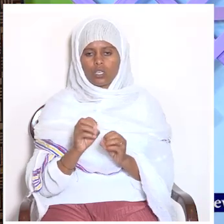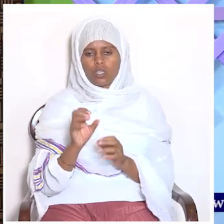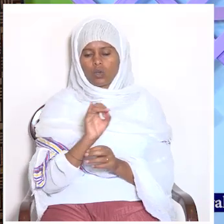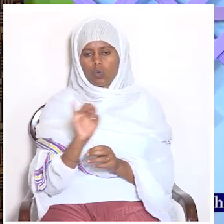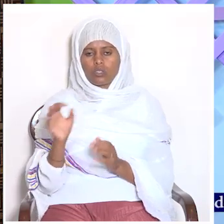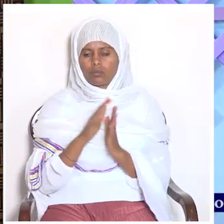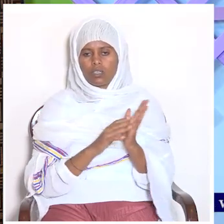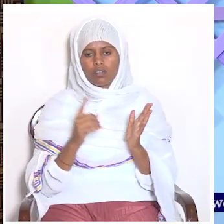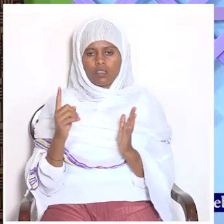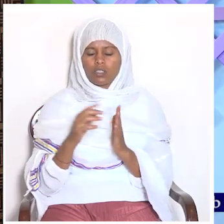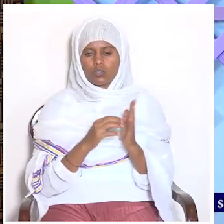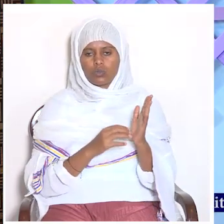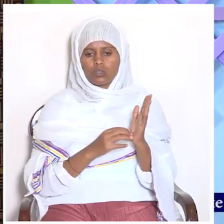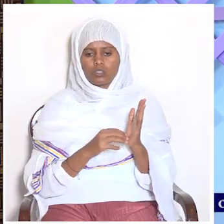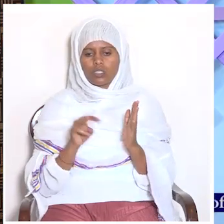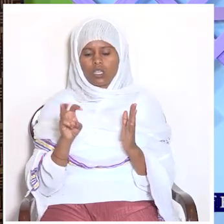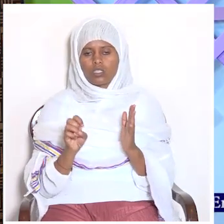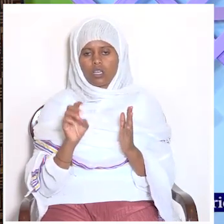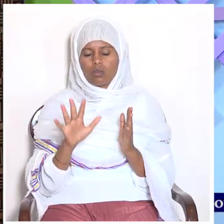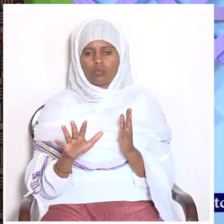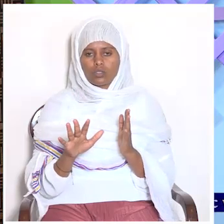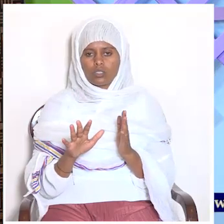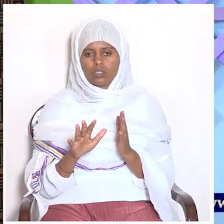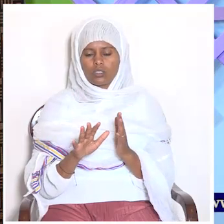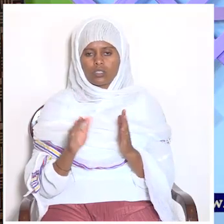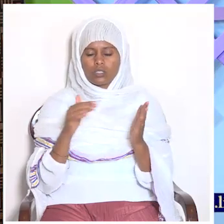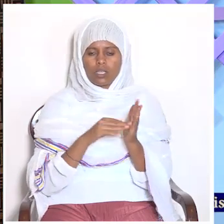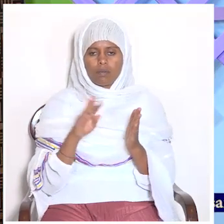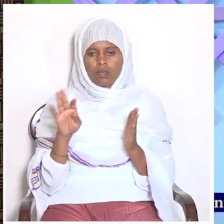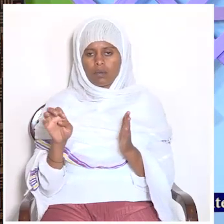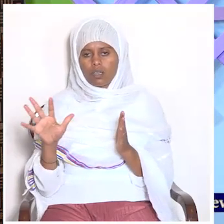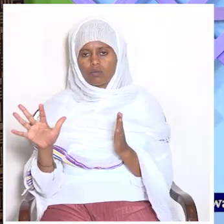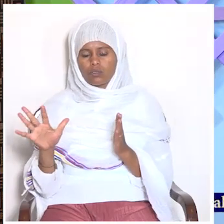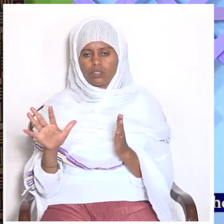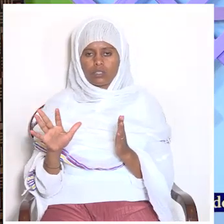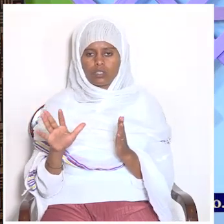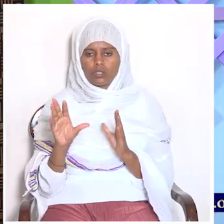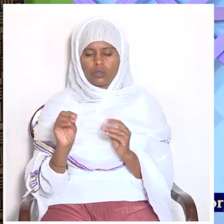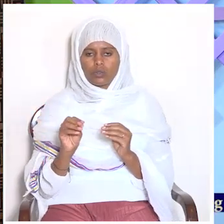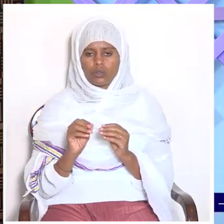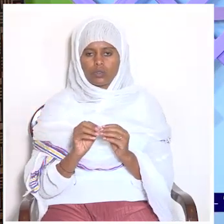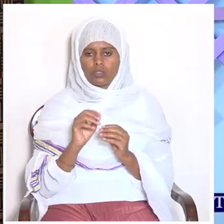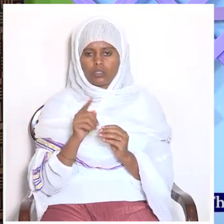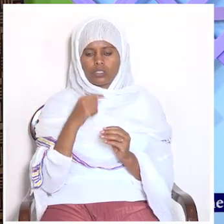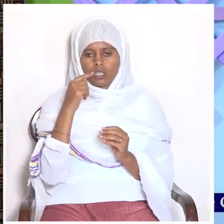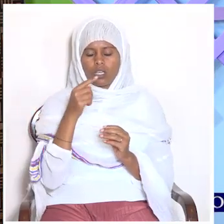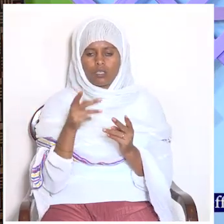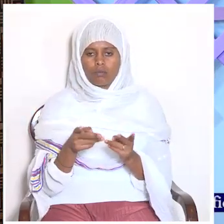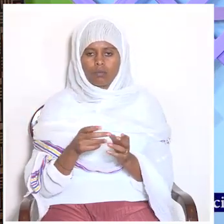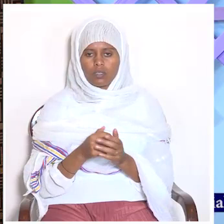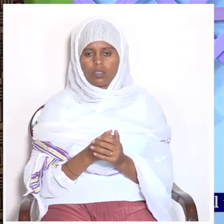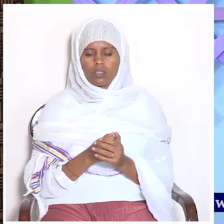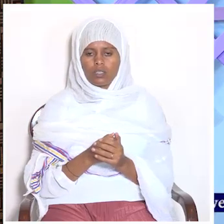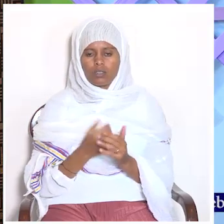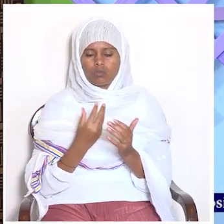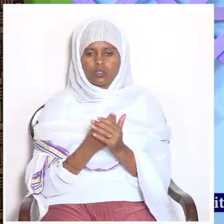ወንጀሉ ድማ ወንጀል ልቋስ ምዕራፍ 1 ፍቕዲ 35 ክሳብ 45 እዩ። እዚ ቃል